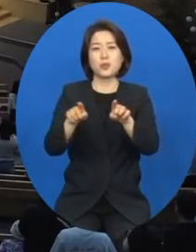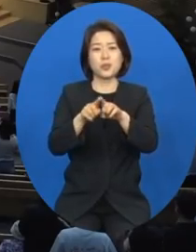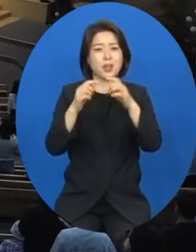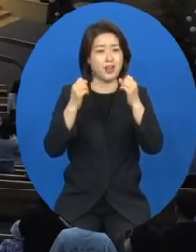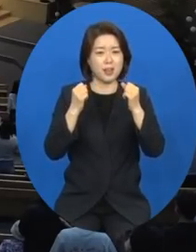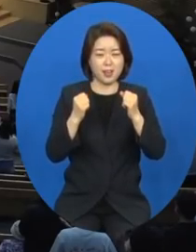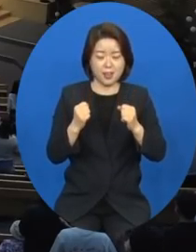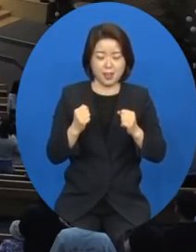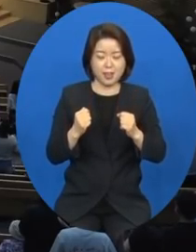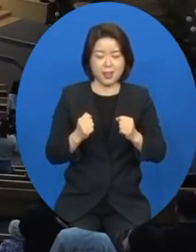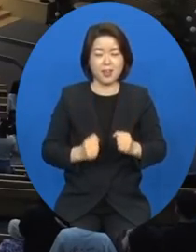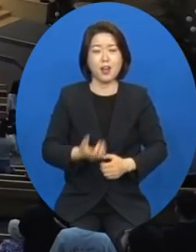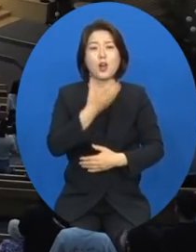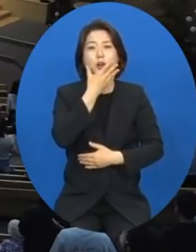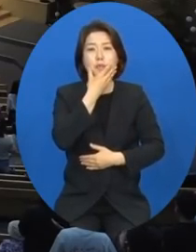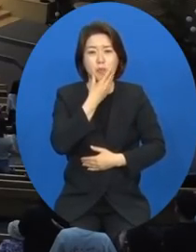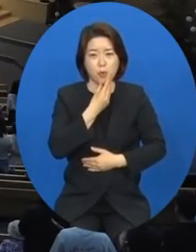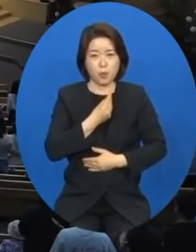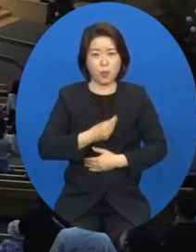well